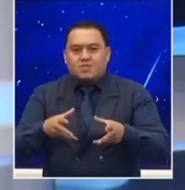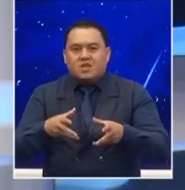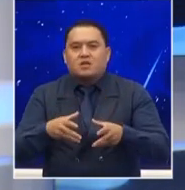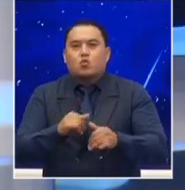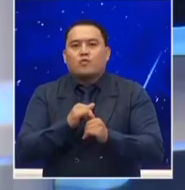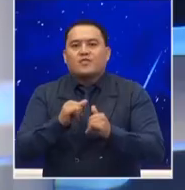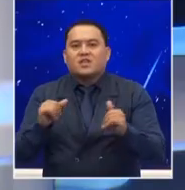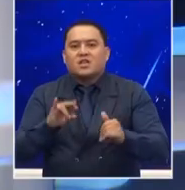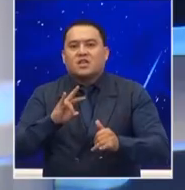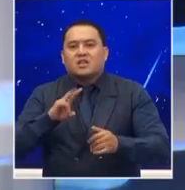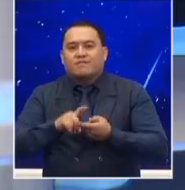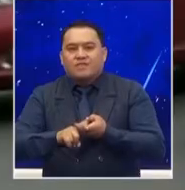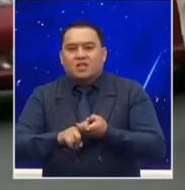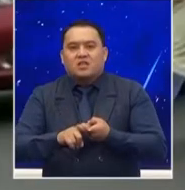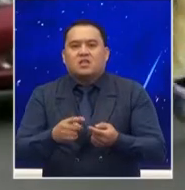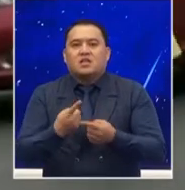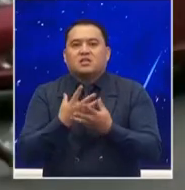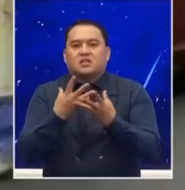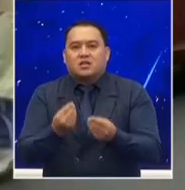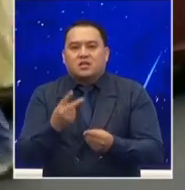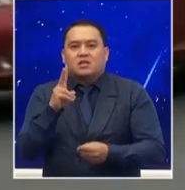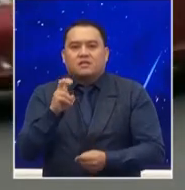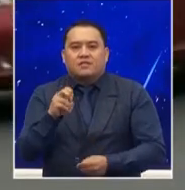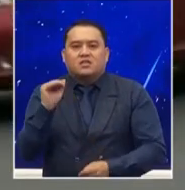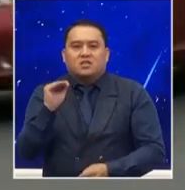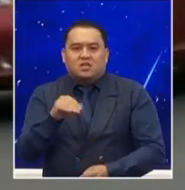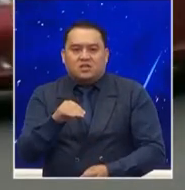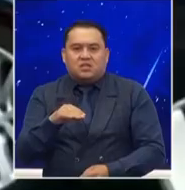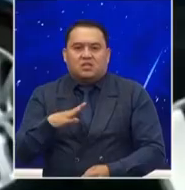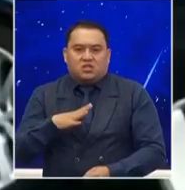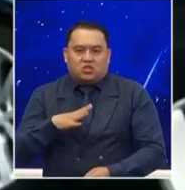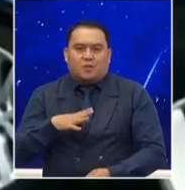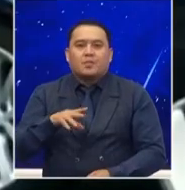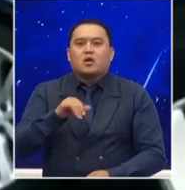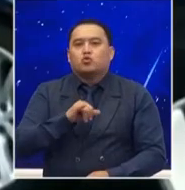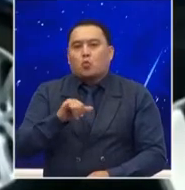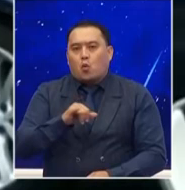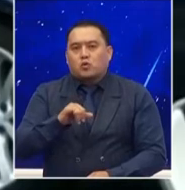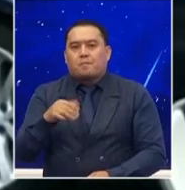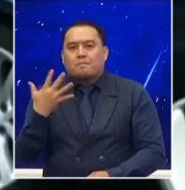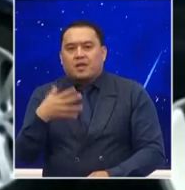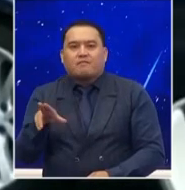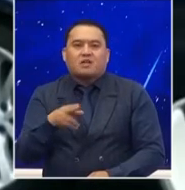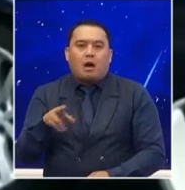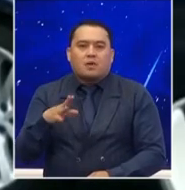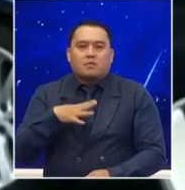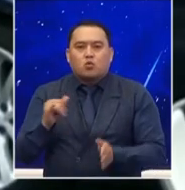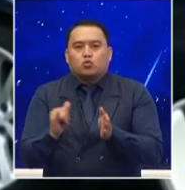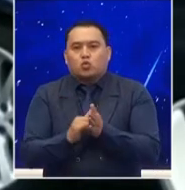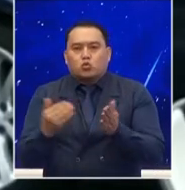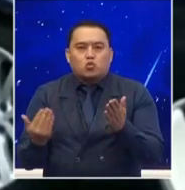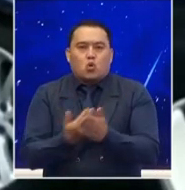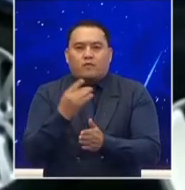прирост инфицированных уже несколько дней держится выше отметки 200 тысяч. В субботу 5 декабря был